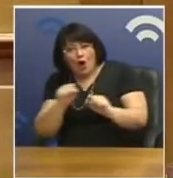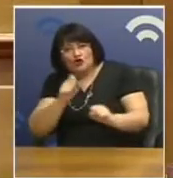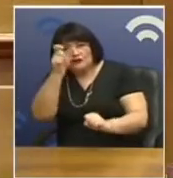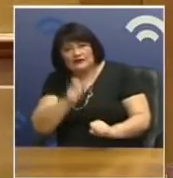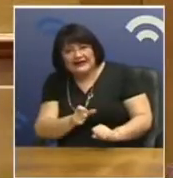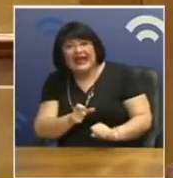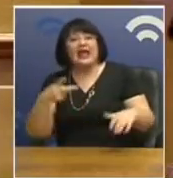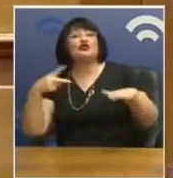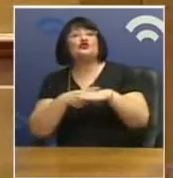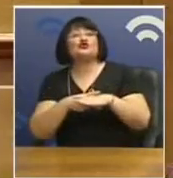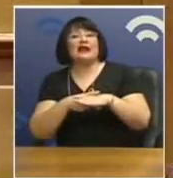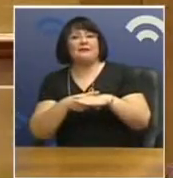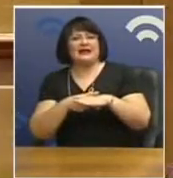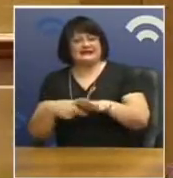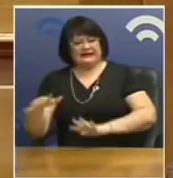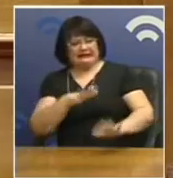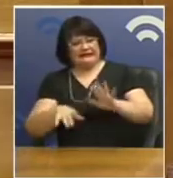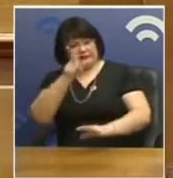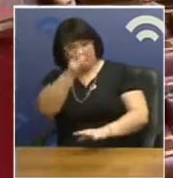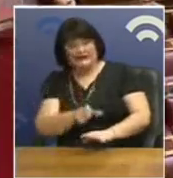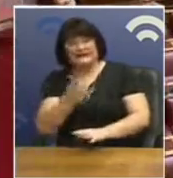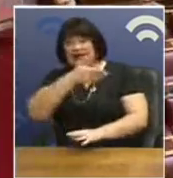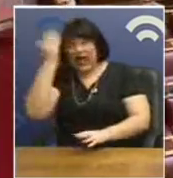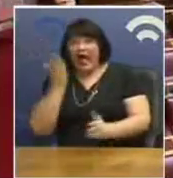οικονομικού εγκλήματος, αυτούς που εσείς αθώνετε.